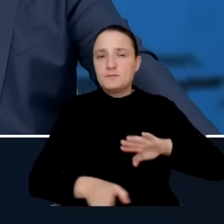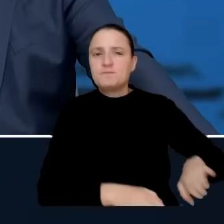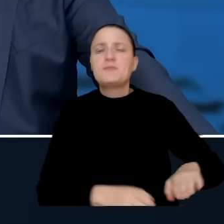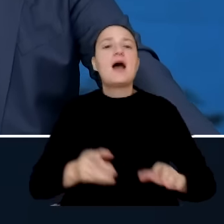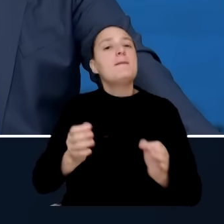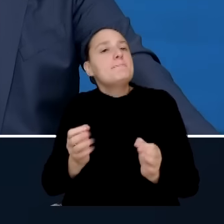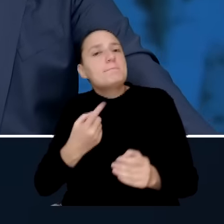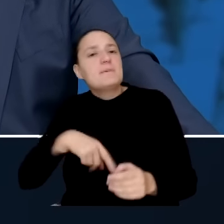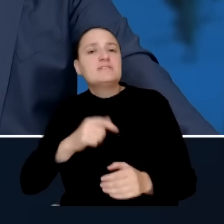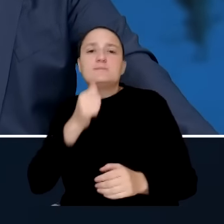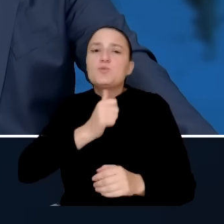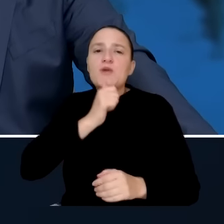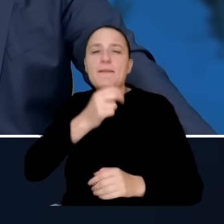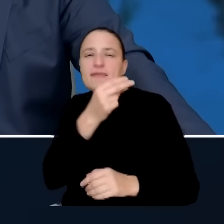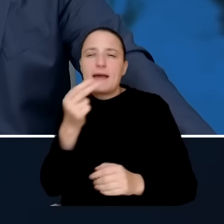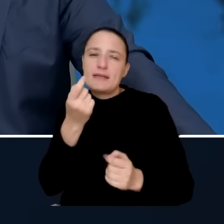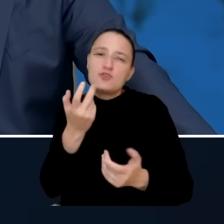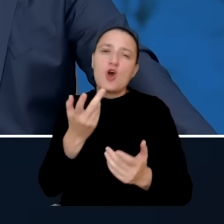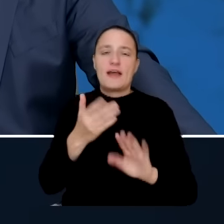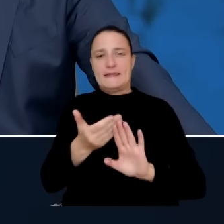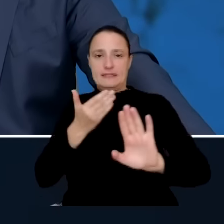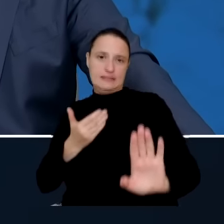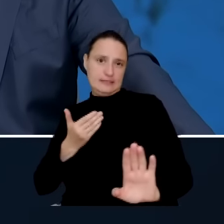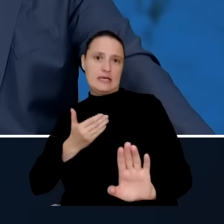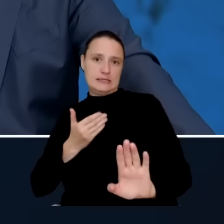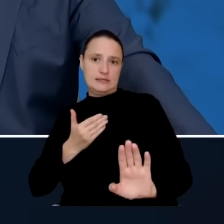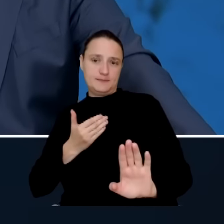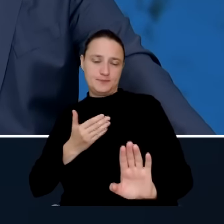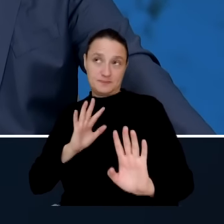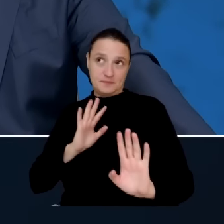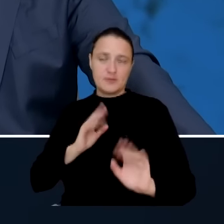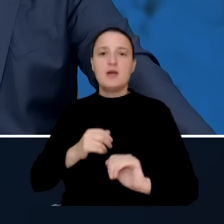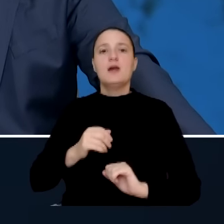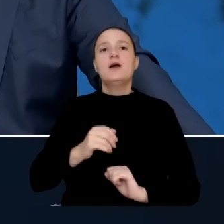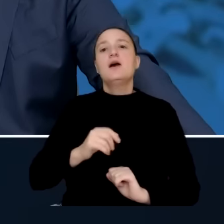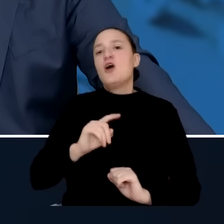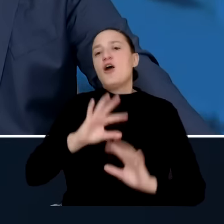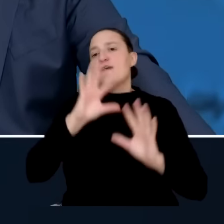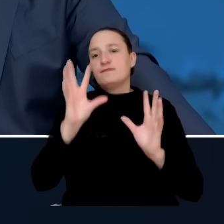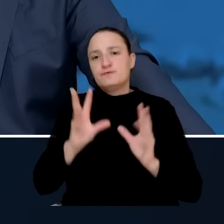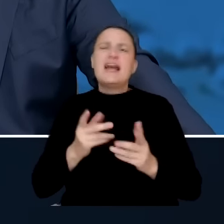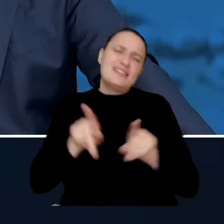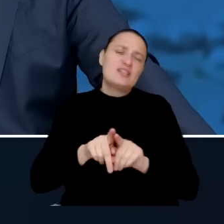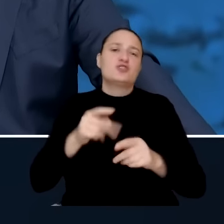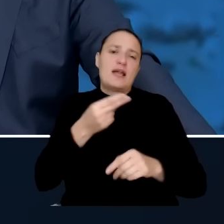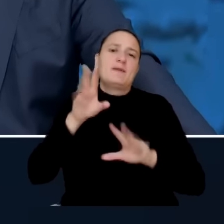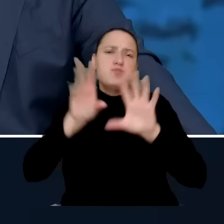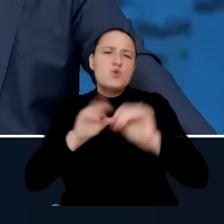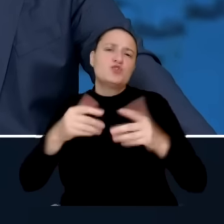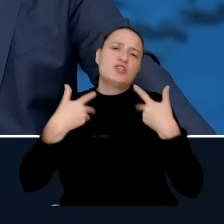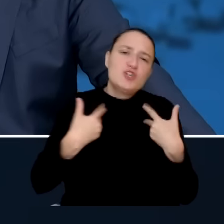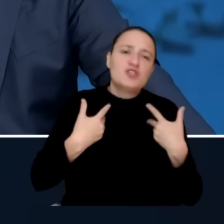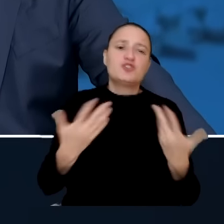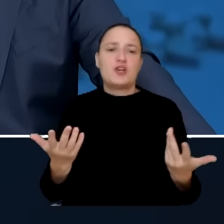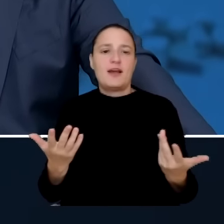tematu dość z dystansem żeby nie mówić inaczej i to wszystko przed nami o budżecie porozmawiamy o życiu porozmawiamy o tych